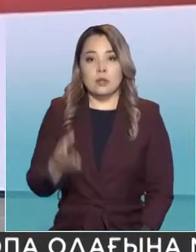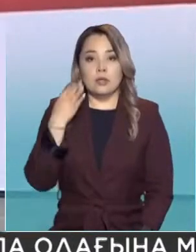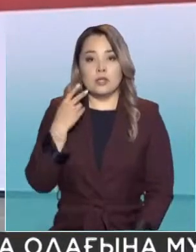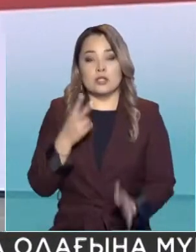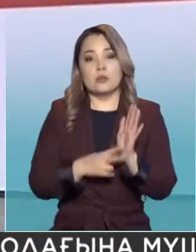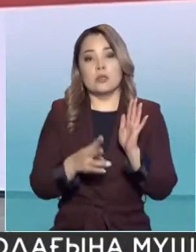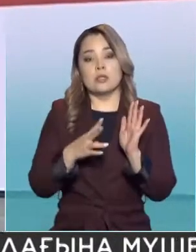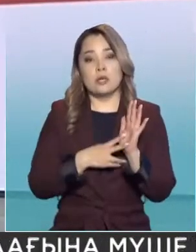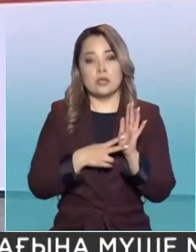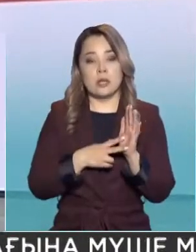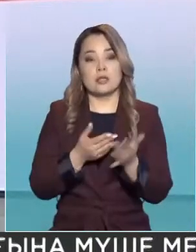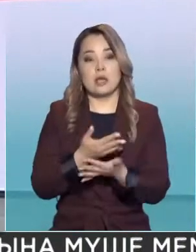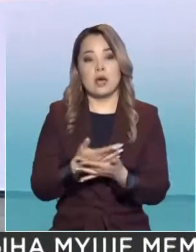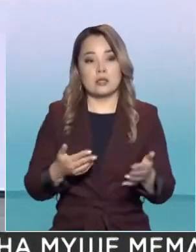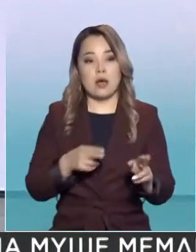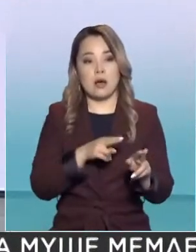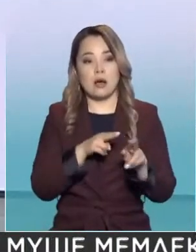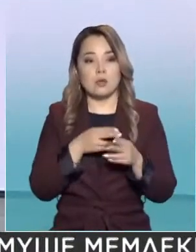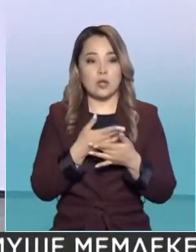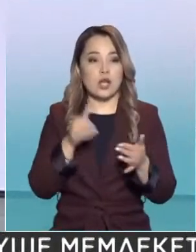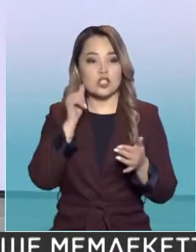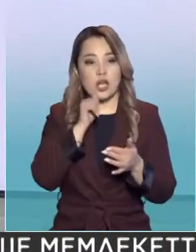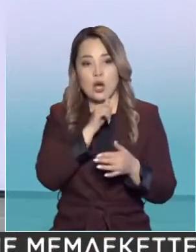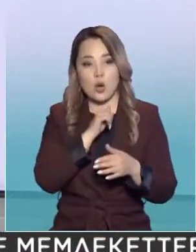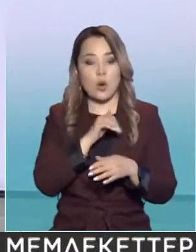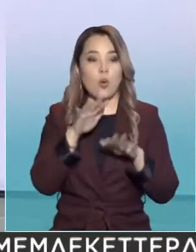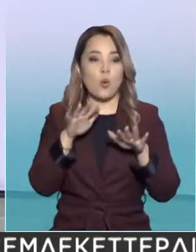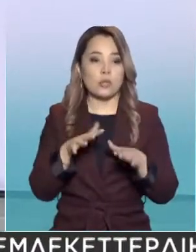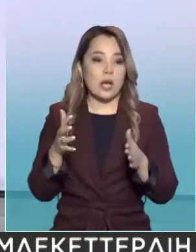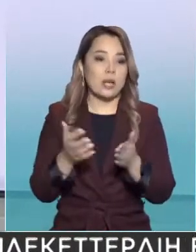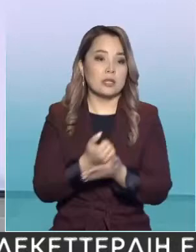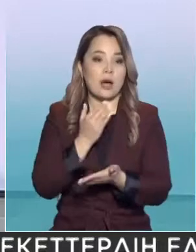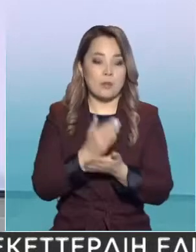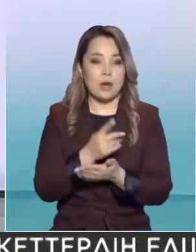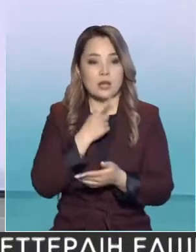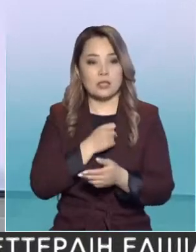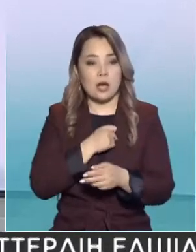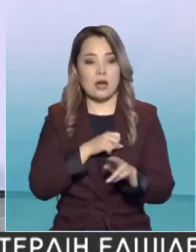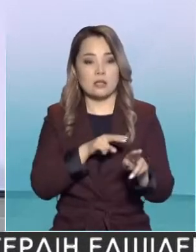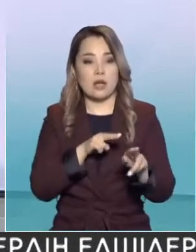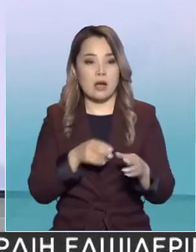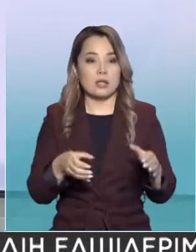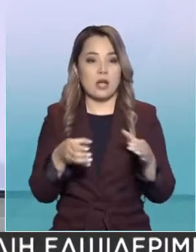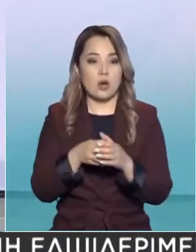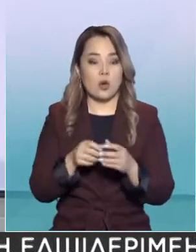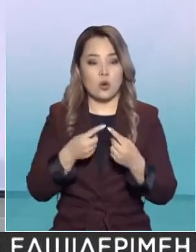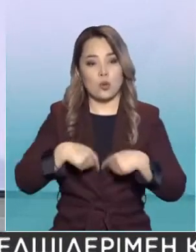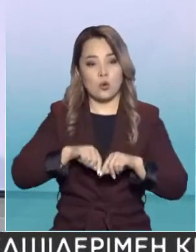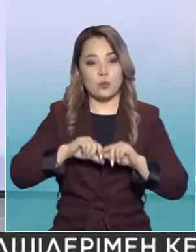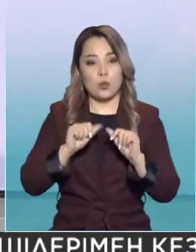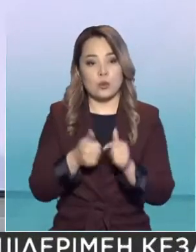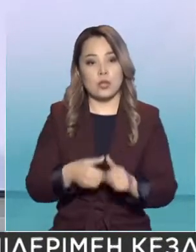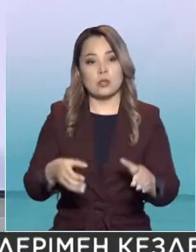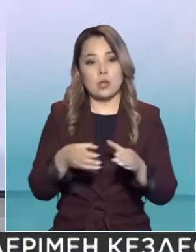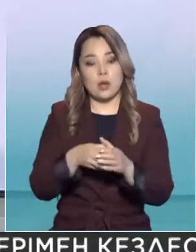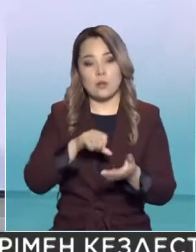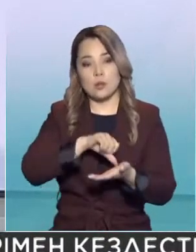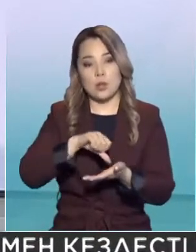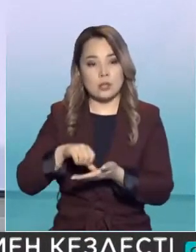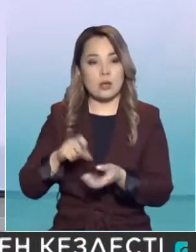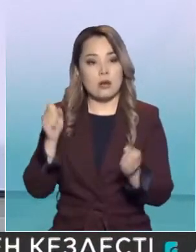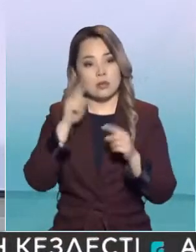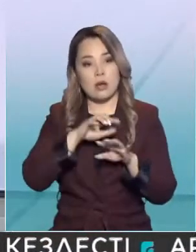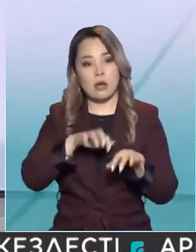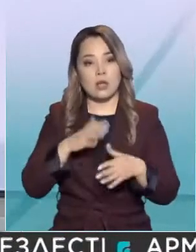Ал Алматыда 78 дана атыс қару жасырылған орын анықталды. Әскери арсенал ұйымдасқан қылмыстық топ мүшелерінен тәркіленді.